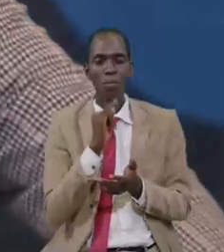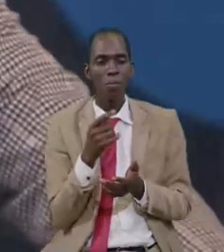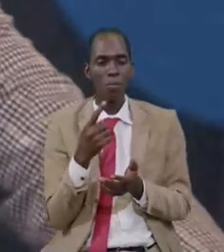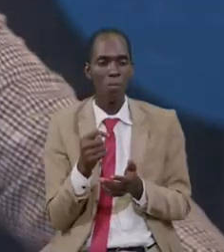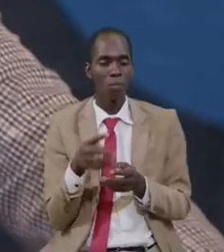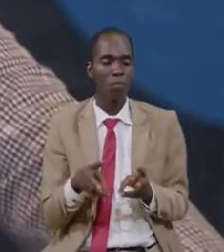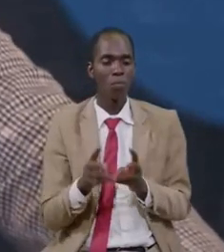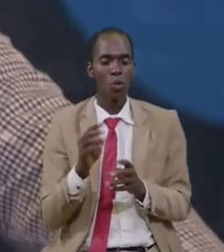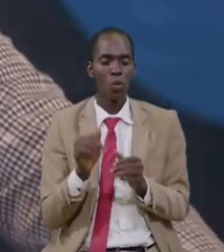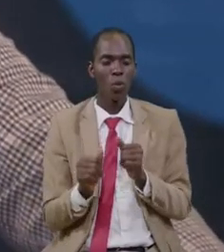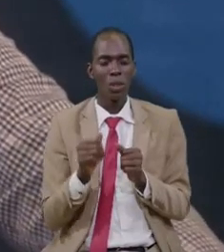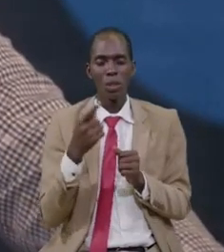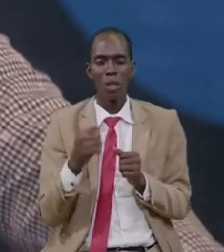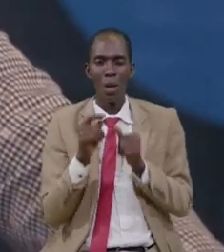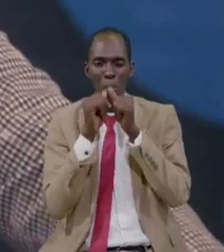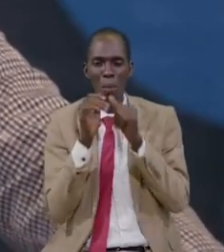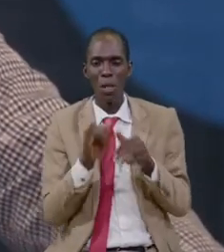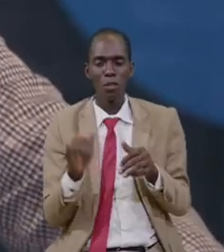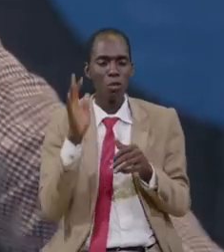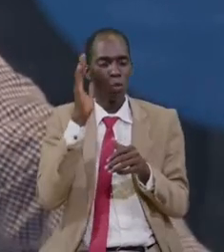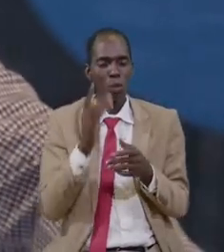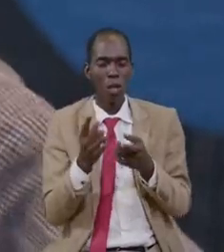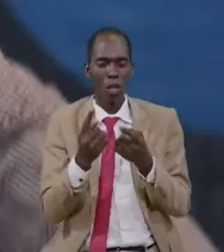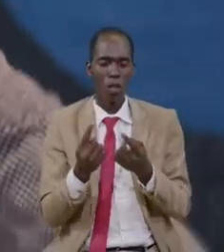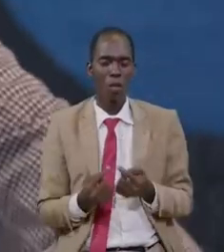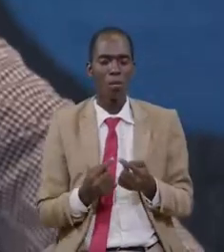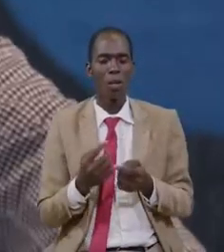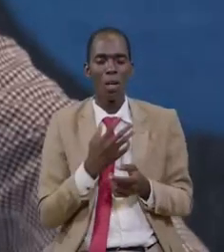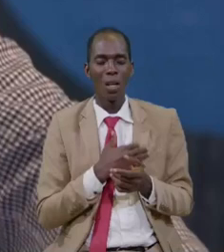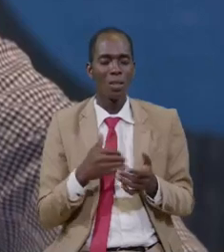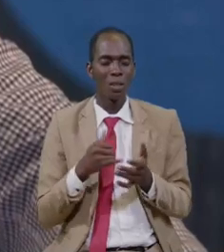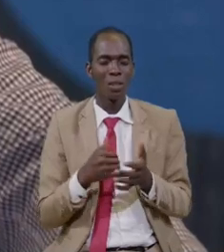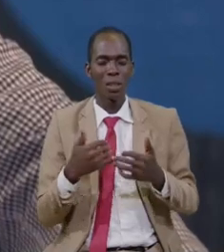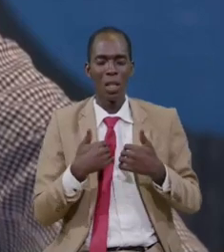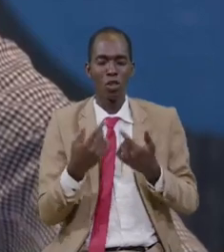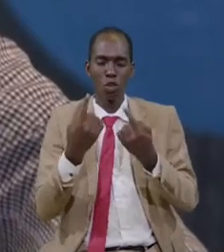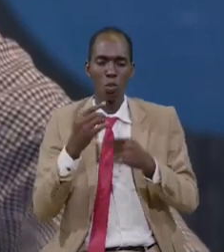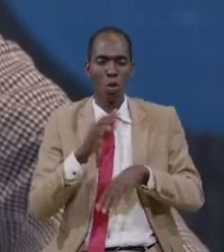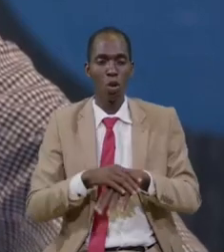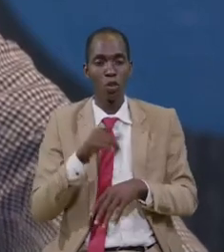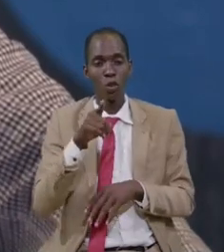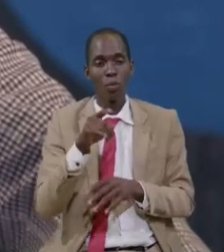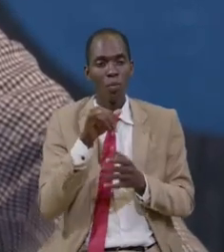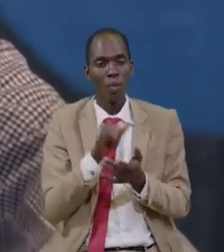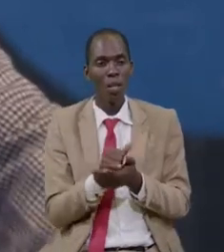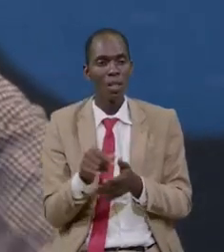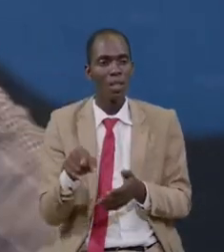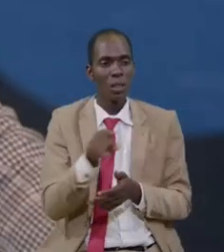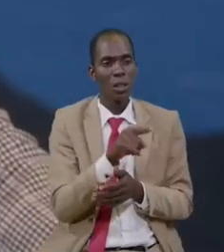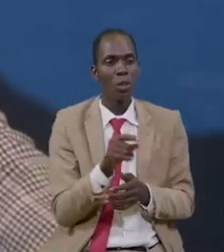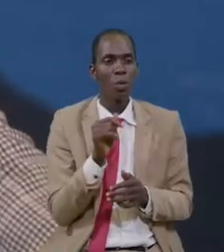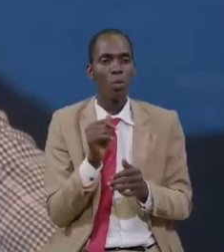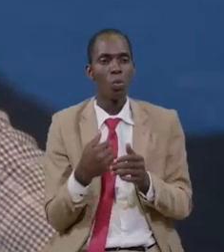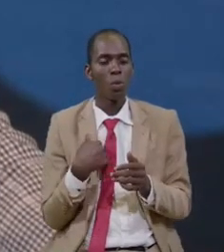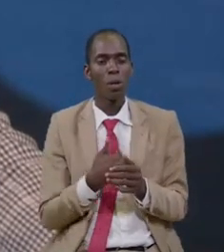laquelle les bénédictions viennent. Et elles sont venues pour toi. Et que nous